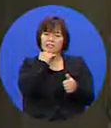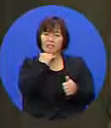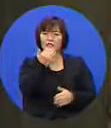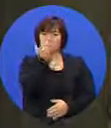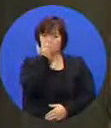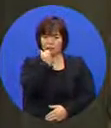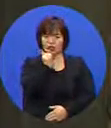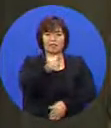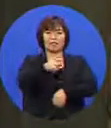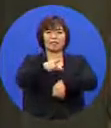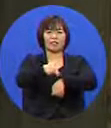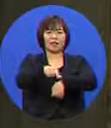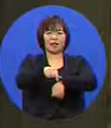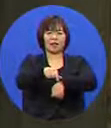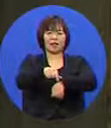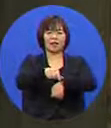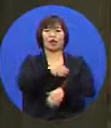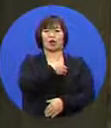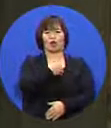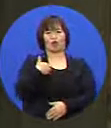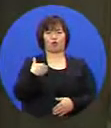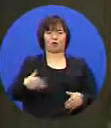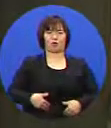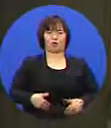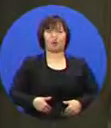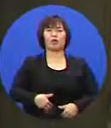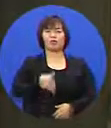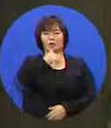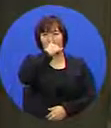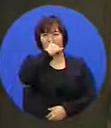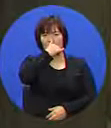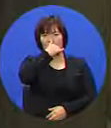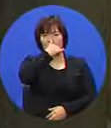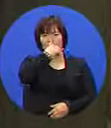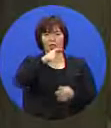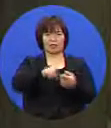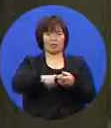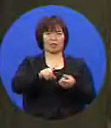있는 시간적인 여유도 필요하다는 것을